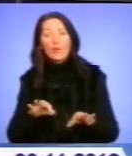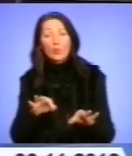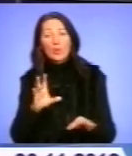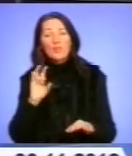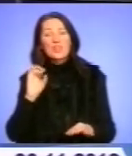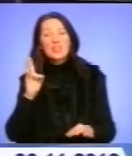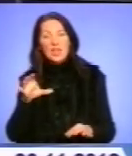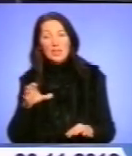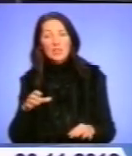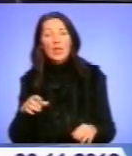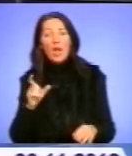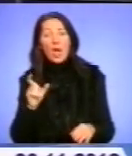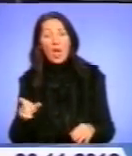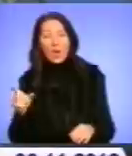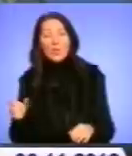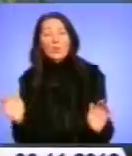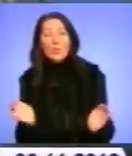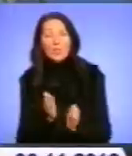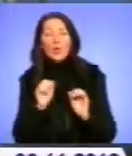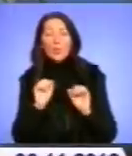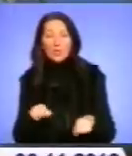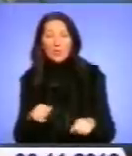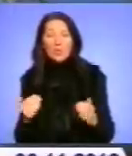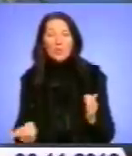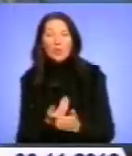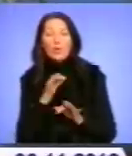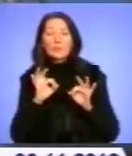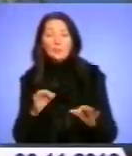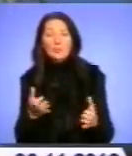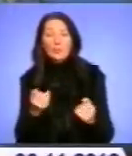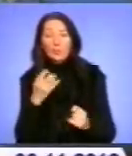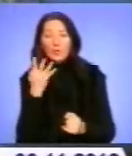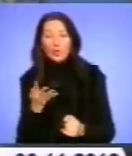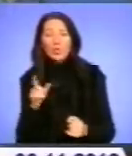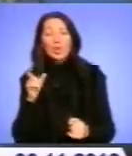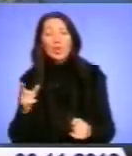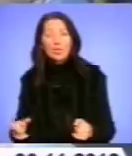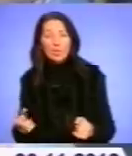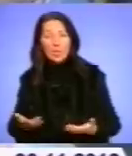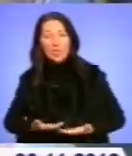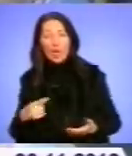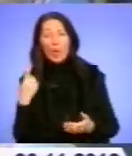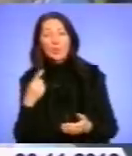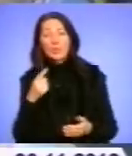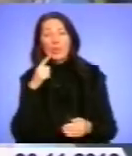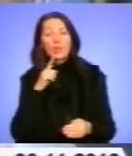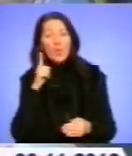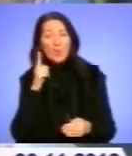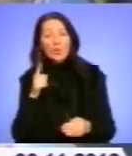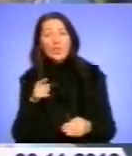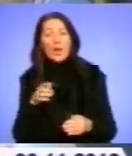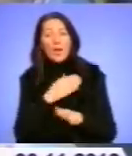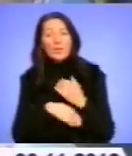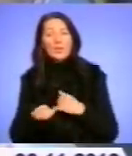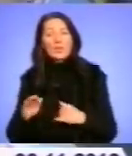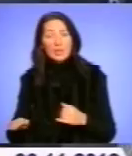з обмеженими можливостями. Новий автотранспорт отримали 4 жителі області. Наймолодша з них – інвалід з дитинства